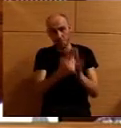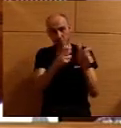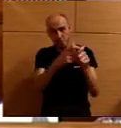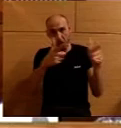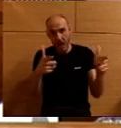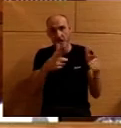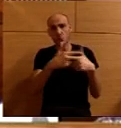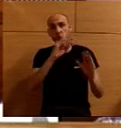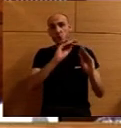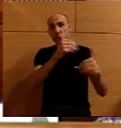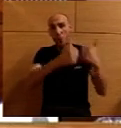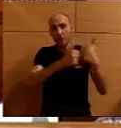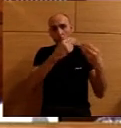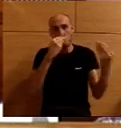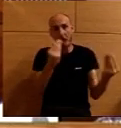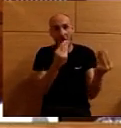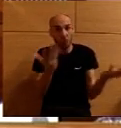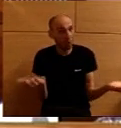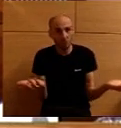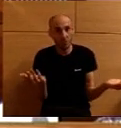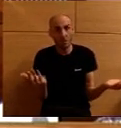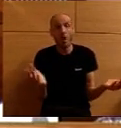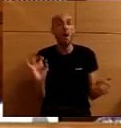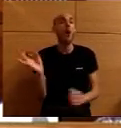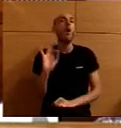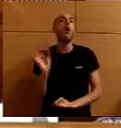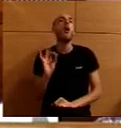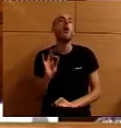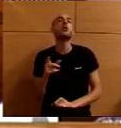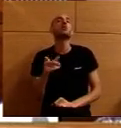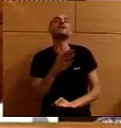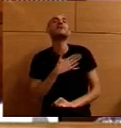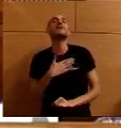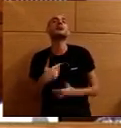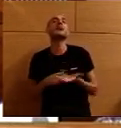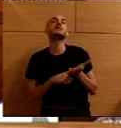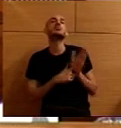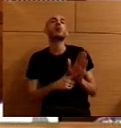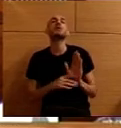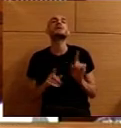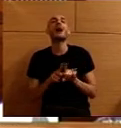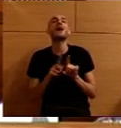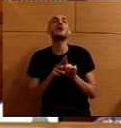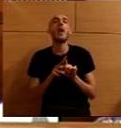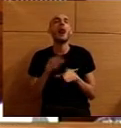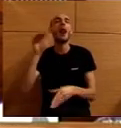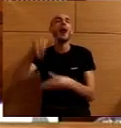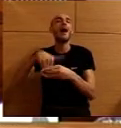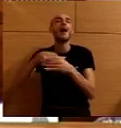seva competitivitat? O estem simplement davant d'una proposta estrictament electoralista i populista?